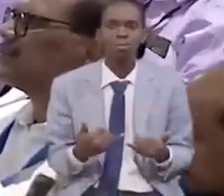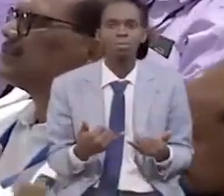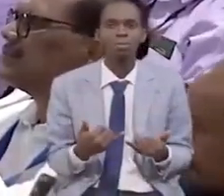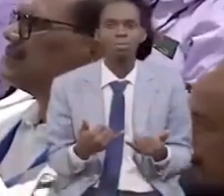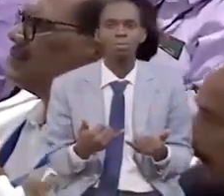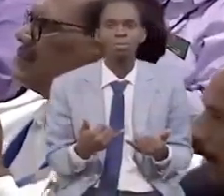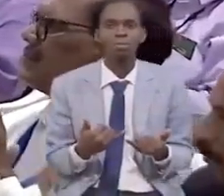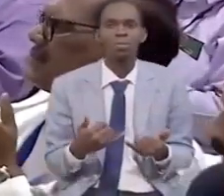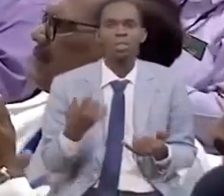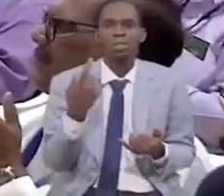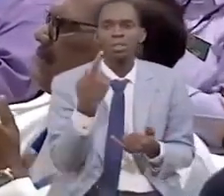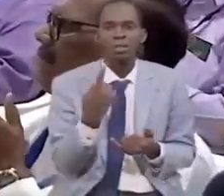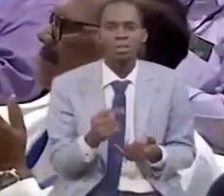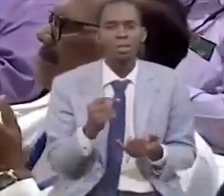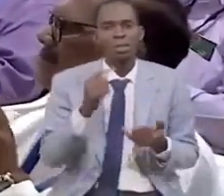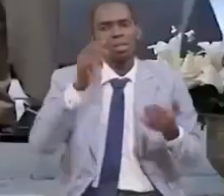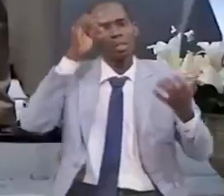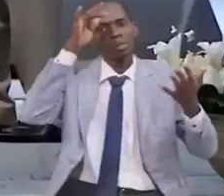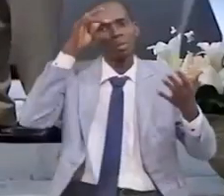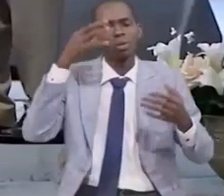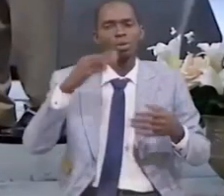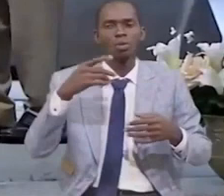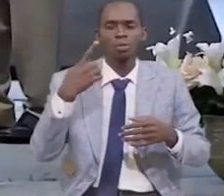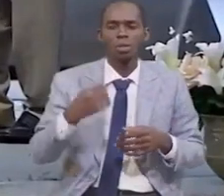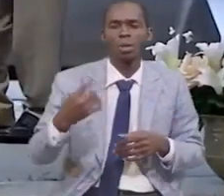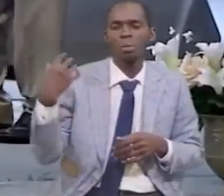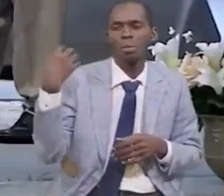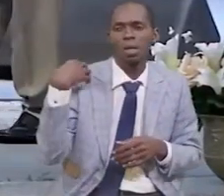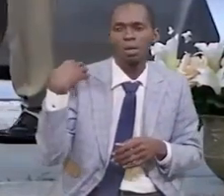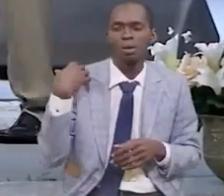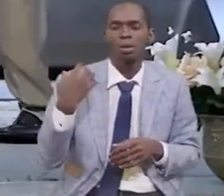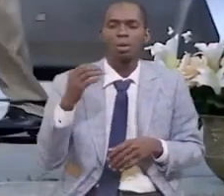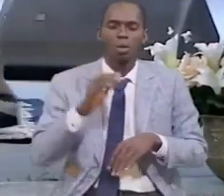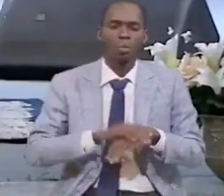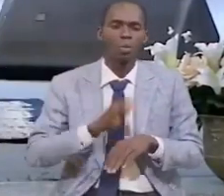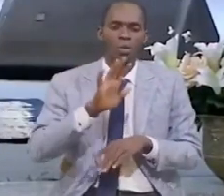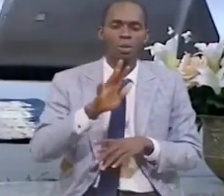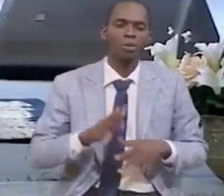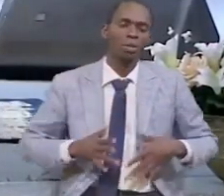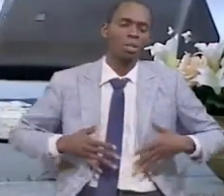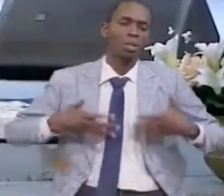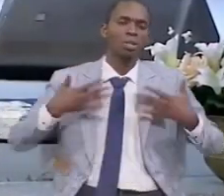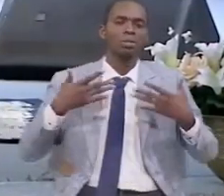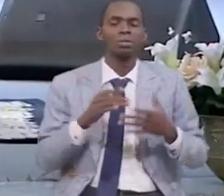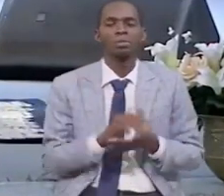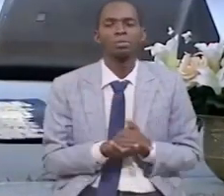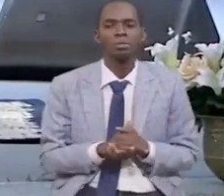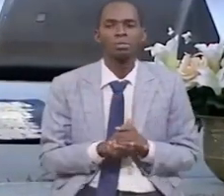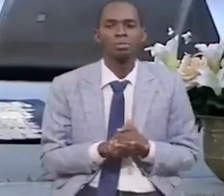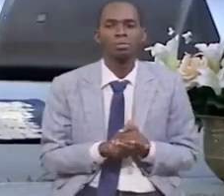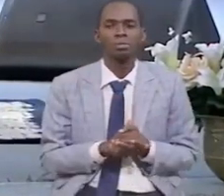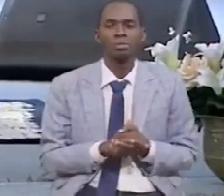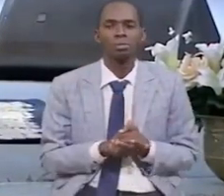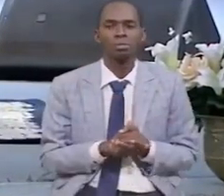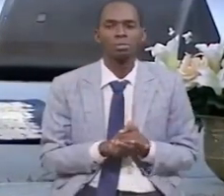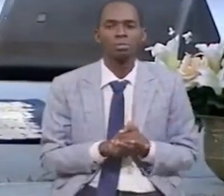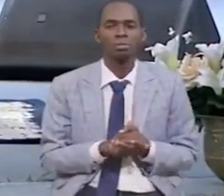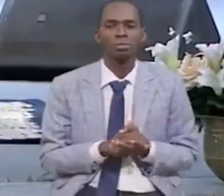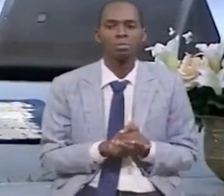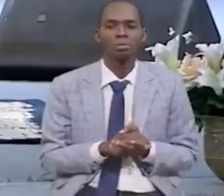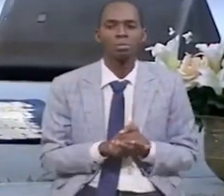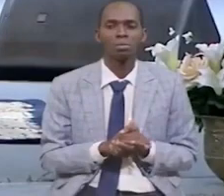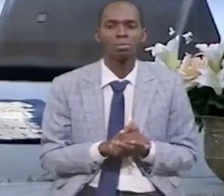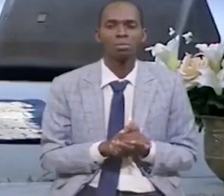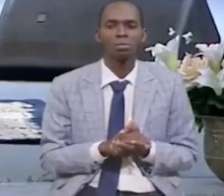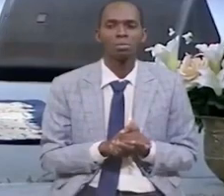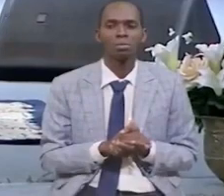ది ఎక్స్‌పెక్టేషన్ ఆఫ్ ద మాస్టర్ అపాన్ యువర్ లైఫ్, మీ జీవితం మీద మీ యజమాని అయిన ప్రభు కలిగి ఉన్న ఎదురు చూపున